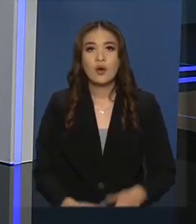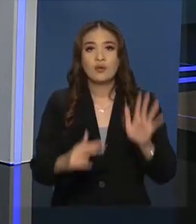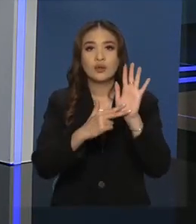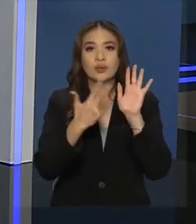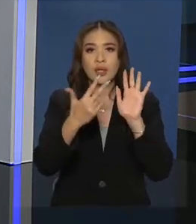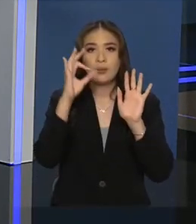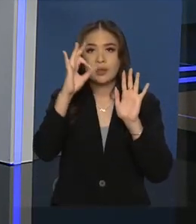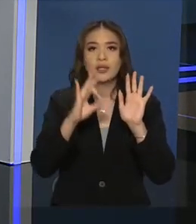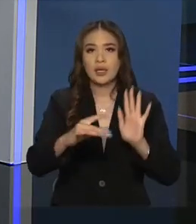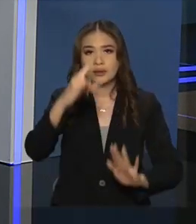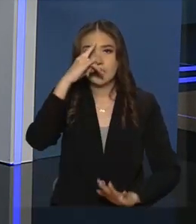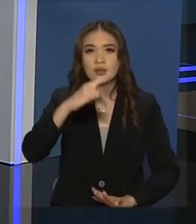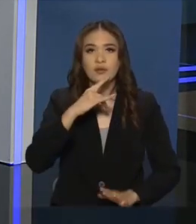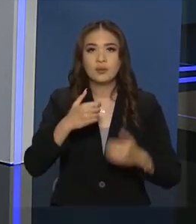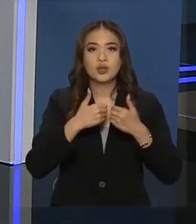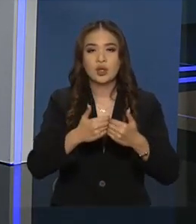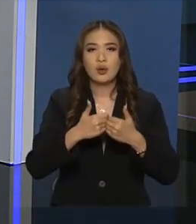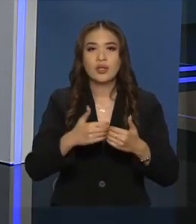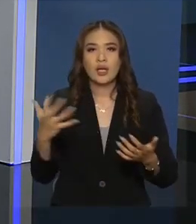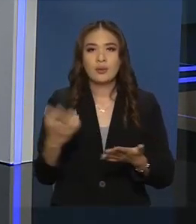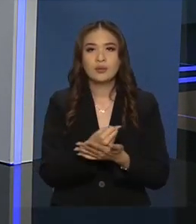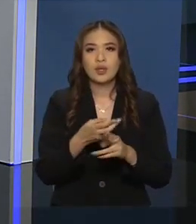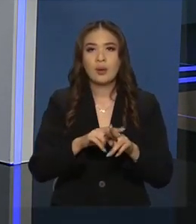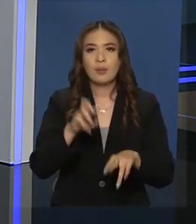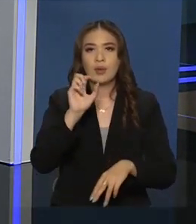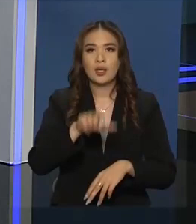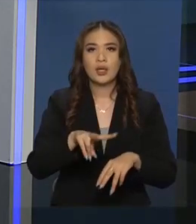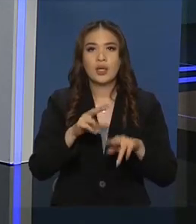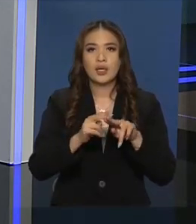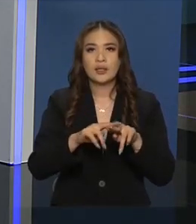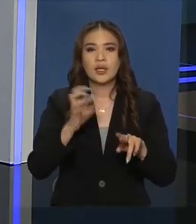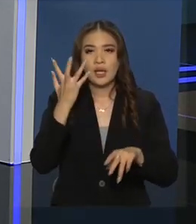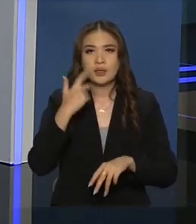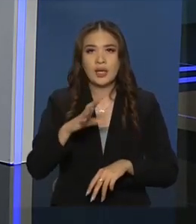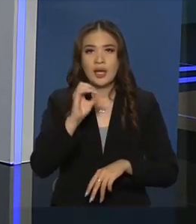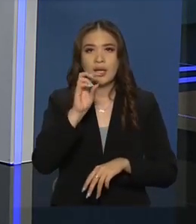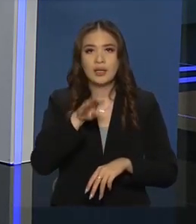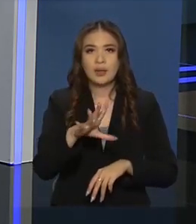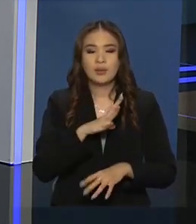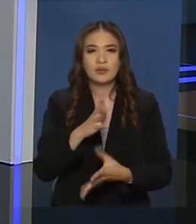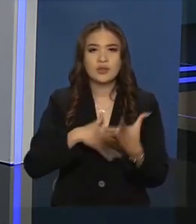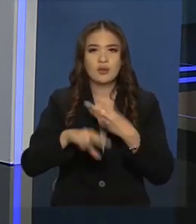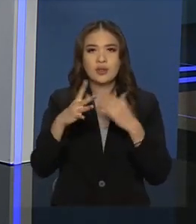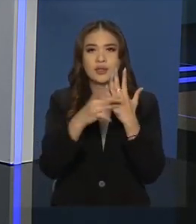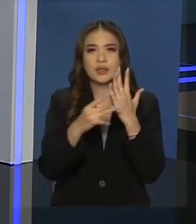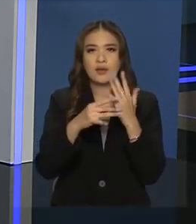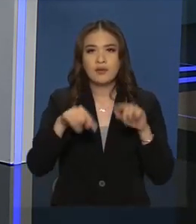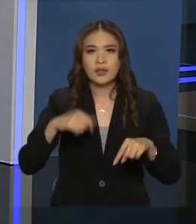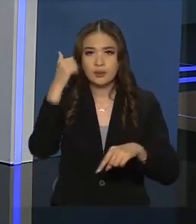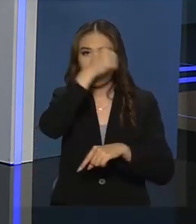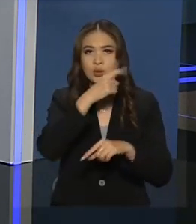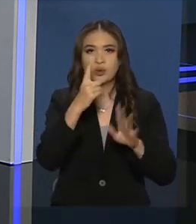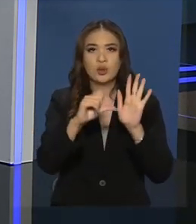83 процента казахстанских выпускников набрали проходной балл во время сдачи ЕНТ всего тестирование в этом году сдавали